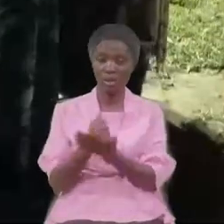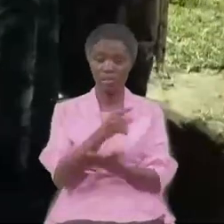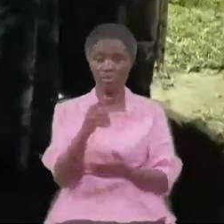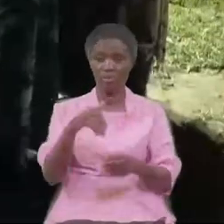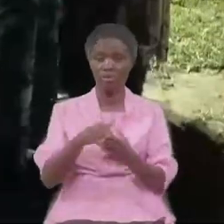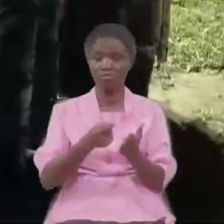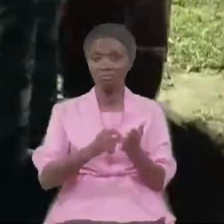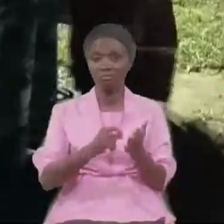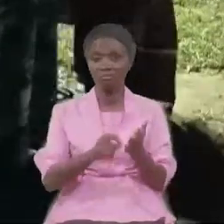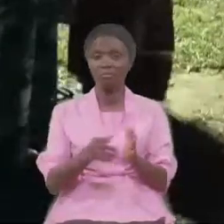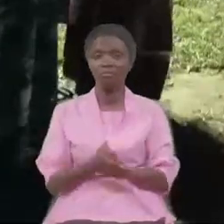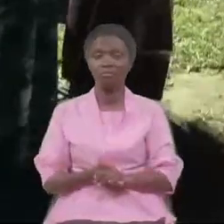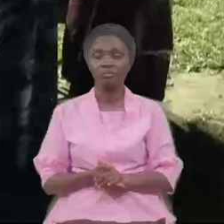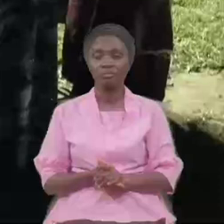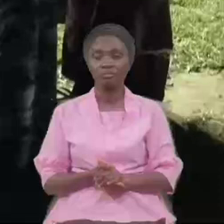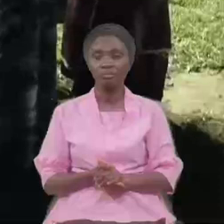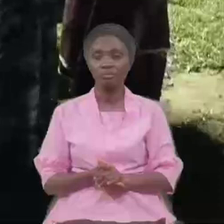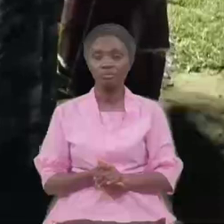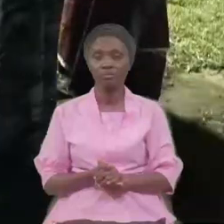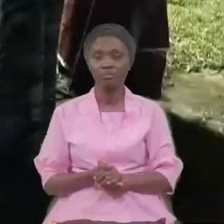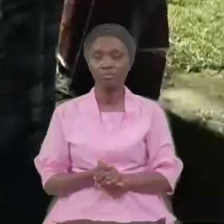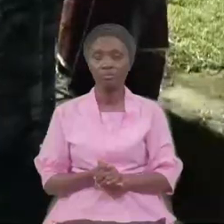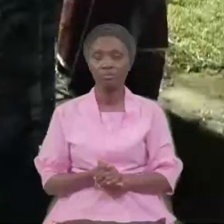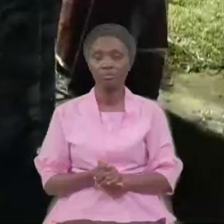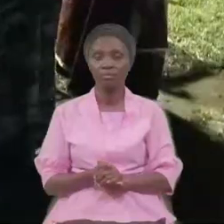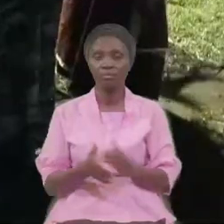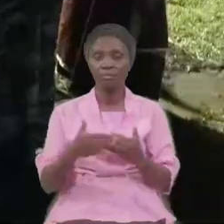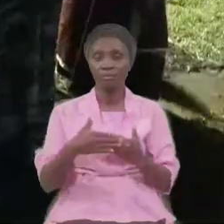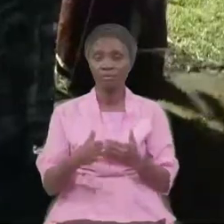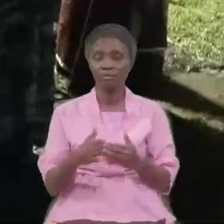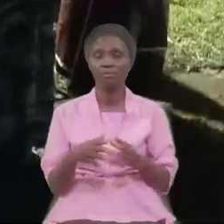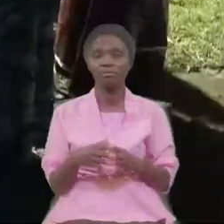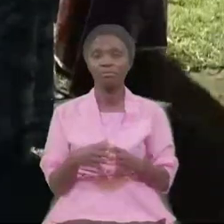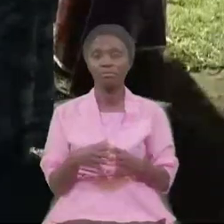soumettez le redonner cela à celui qui vous l'a donné.